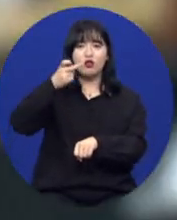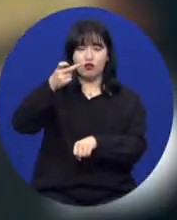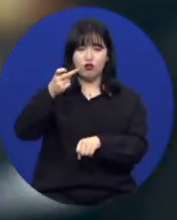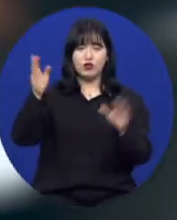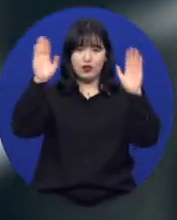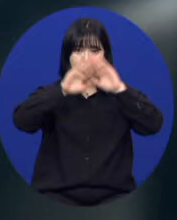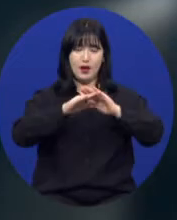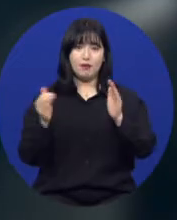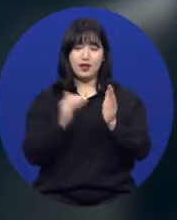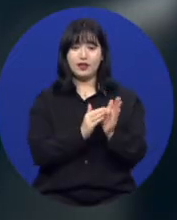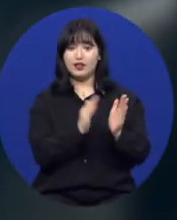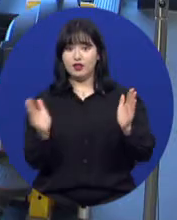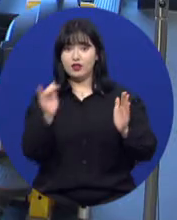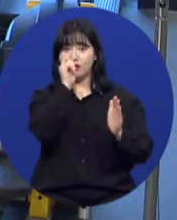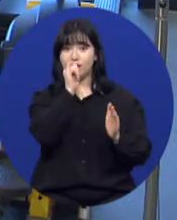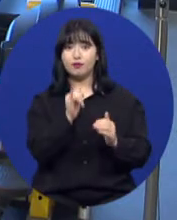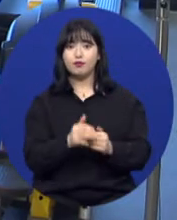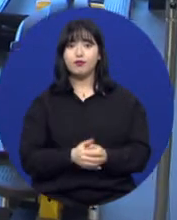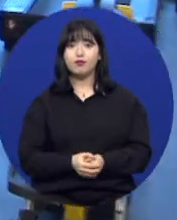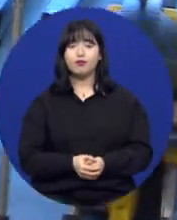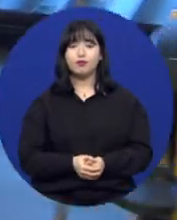연장 됩니다